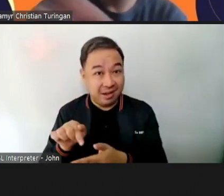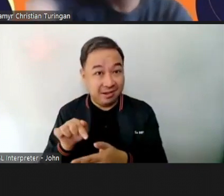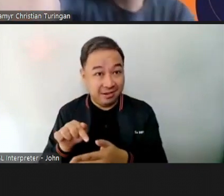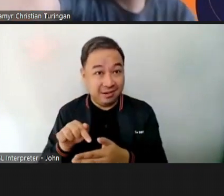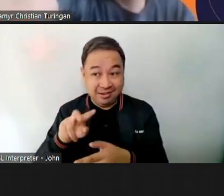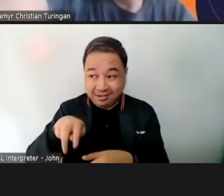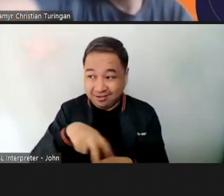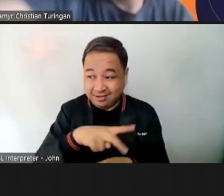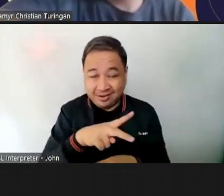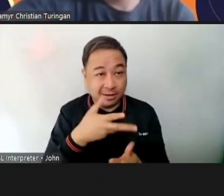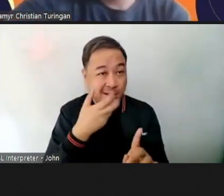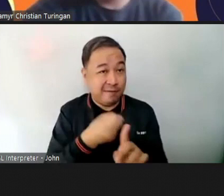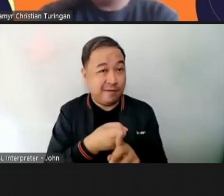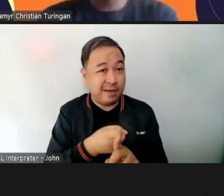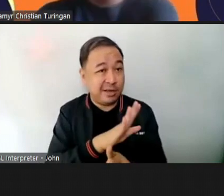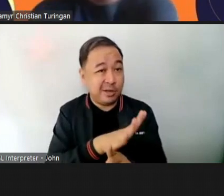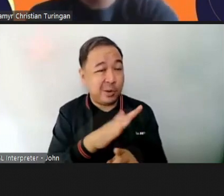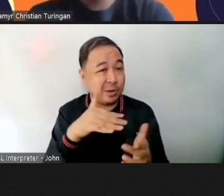kanilang pag-aaral na